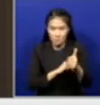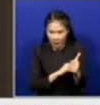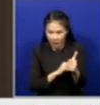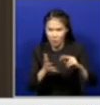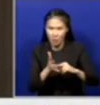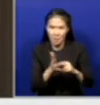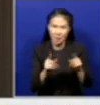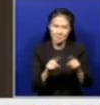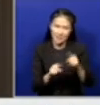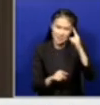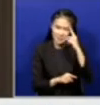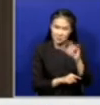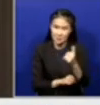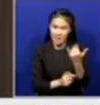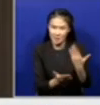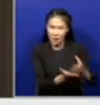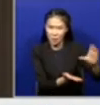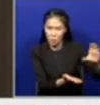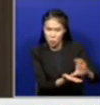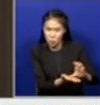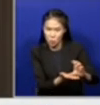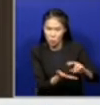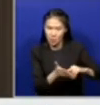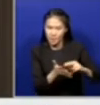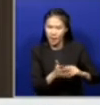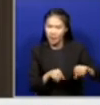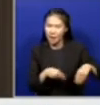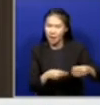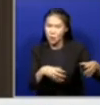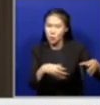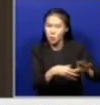ป็นแหล่งทุนที่เอื้อประโยชน์ให้กับคนกลุ่มใดกลุ่มหนึ่ง